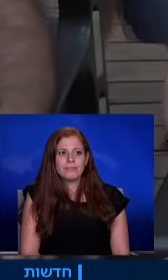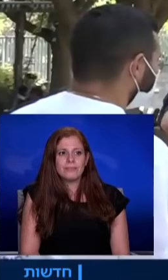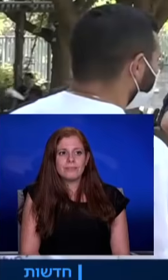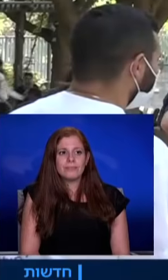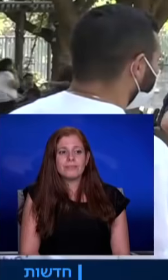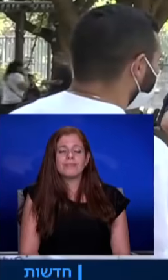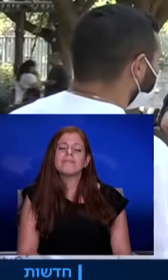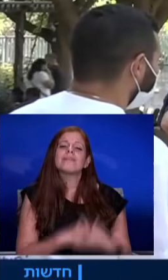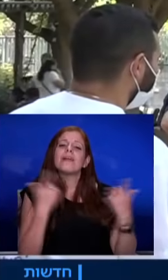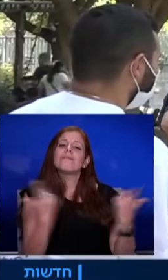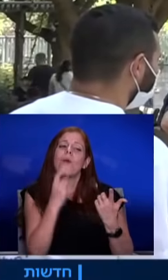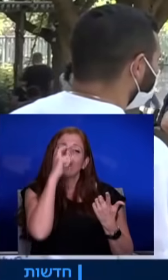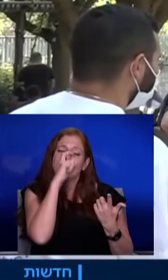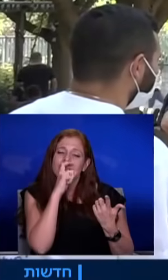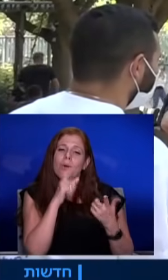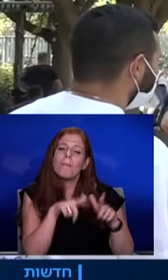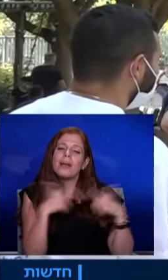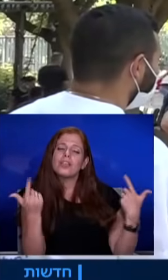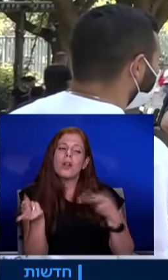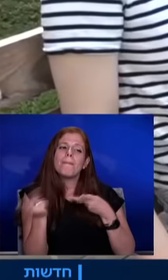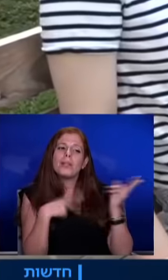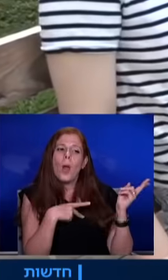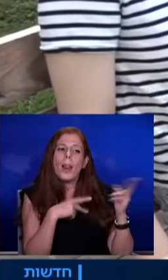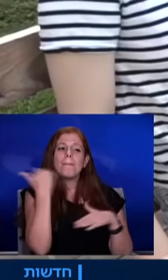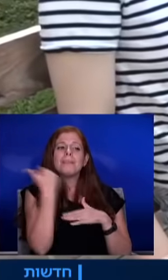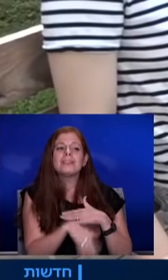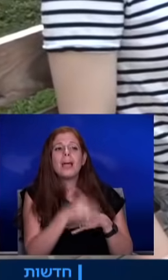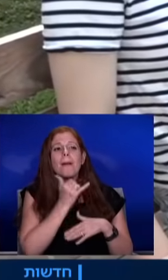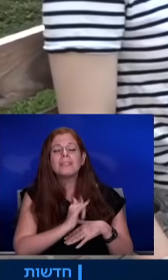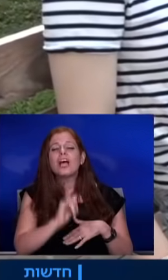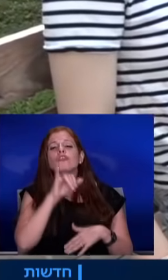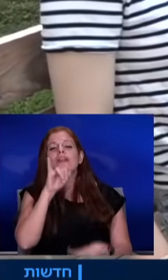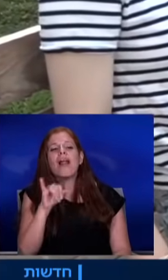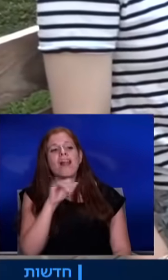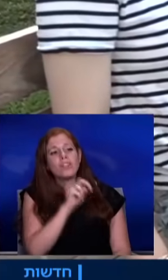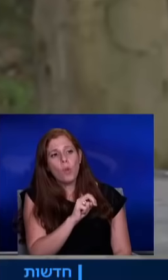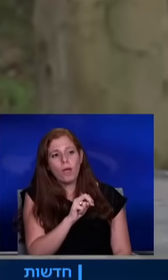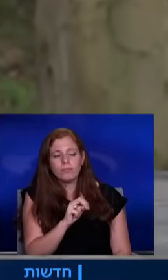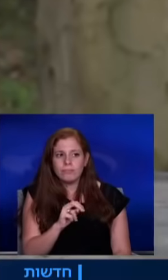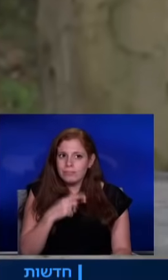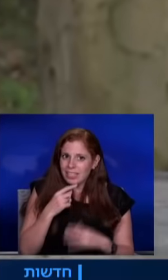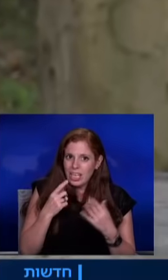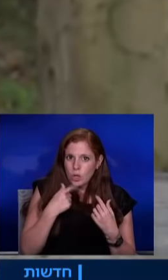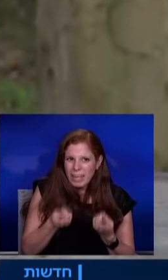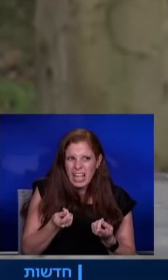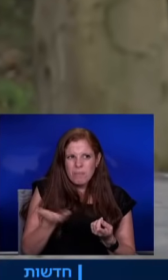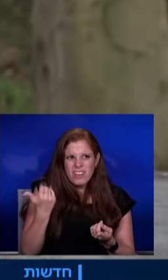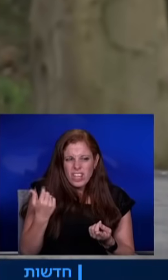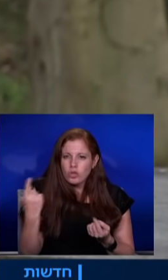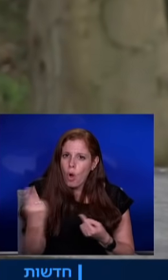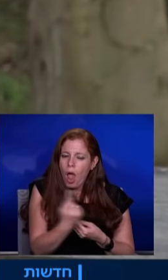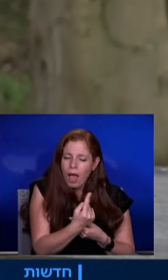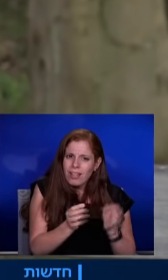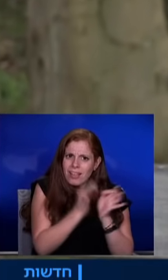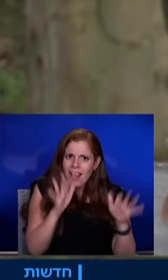באירוע צנוע בחצר בית החולים איכילוב הסתיים המסע של יעל ונועה. אתם נגיד, היינו אומרת לכם לפני שכל אחת נכנסה לתוך